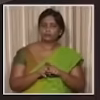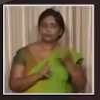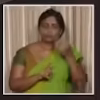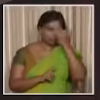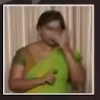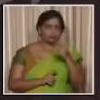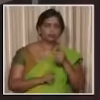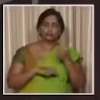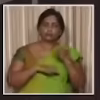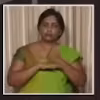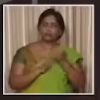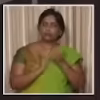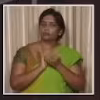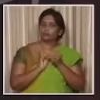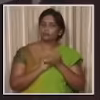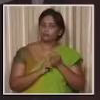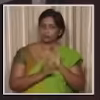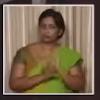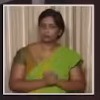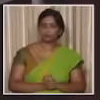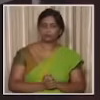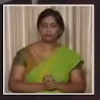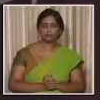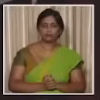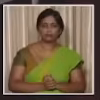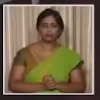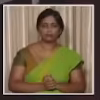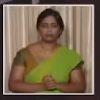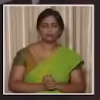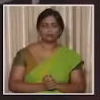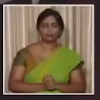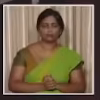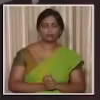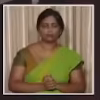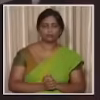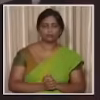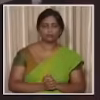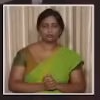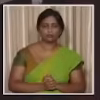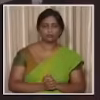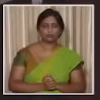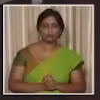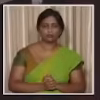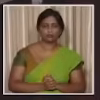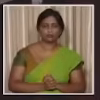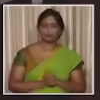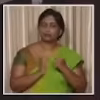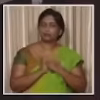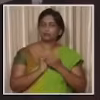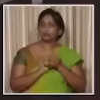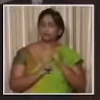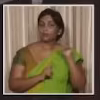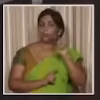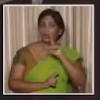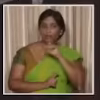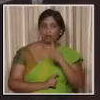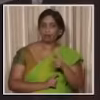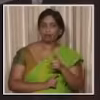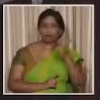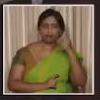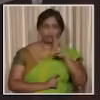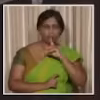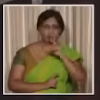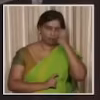කරුණා කරලා මුලස්සනේ සභාපතිතුමනි. That's not a point of order. ගරු සභාපතිතුමනි එතුමා කිව්වයි කියලා නියෝජ්‍ය